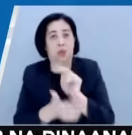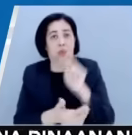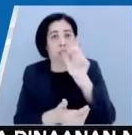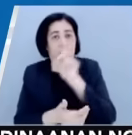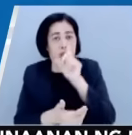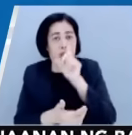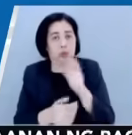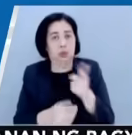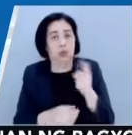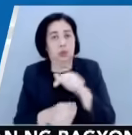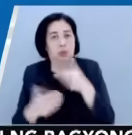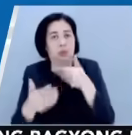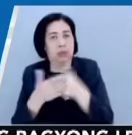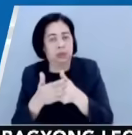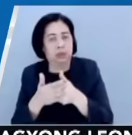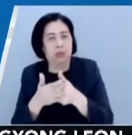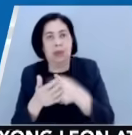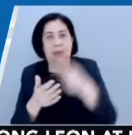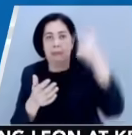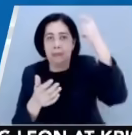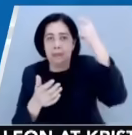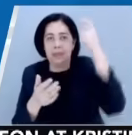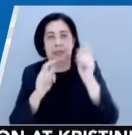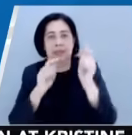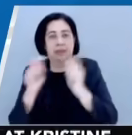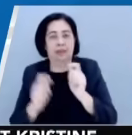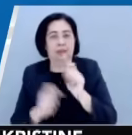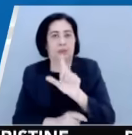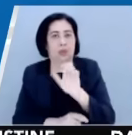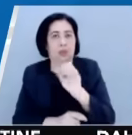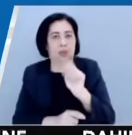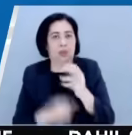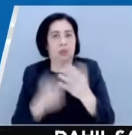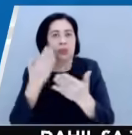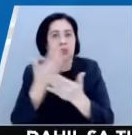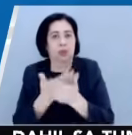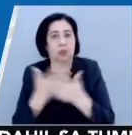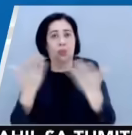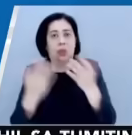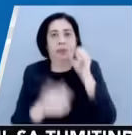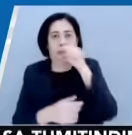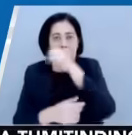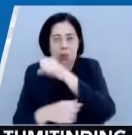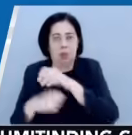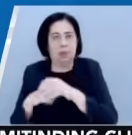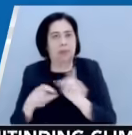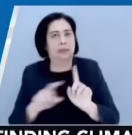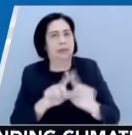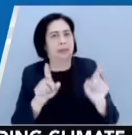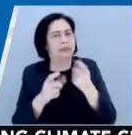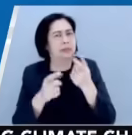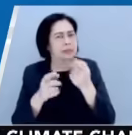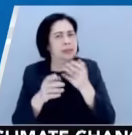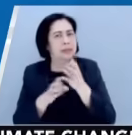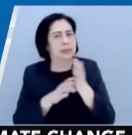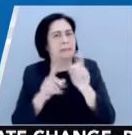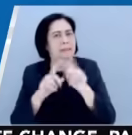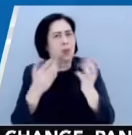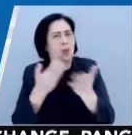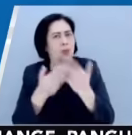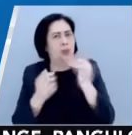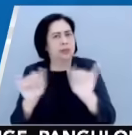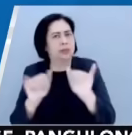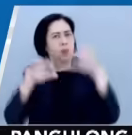dumikit naman sa Batanes ang bagyong Leon saka naglandfall sa Taiwan. Magkaiba man ang direksyon, pareho itong nagpaulan sa